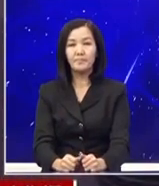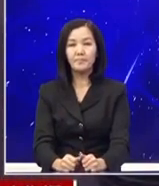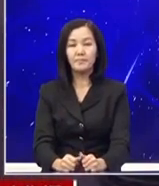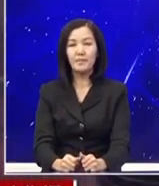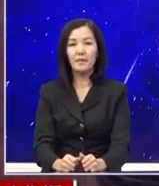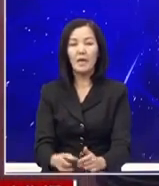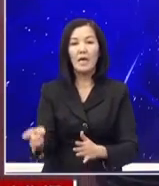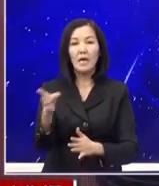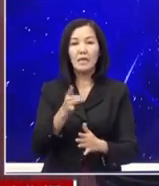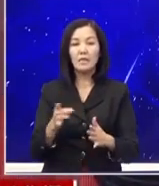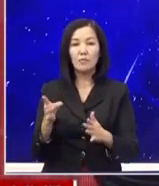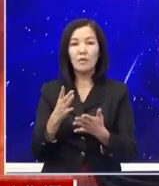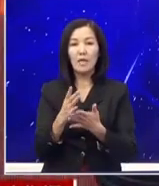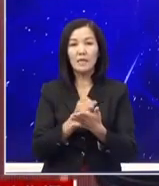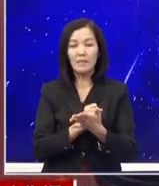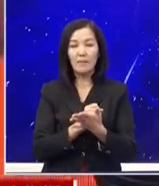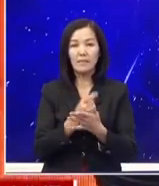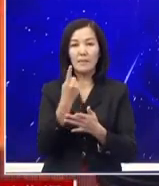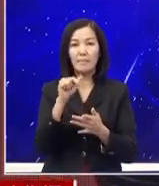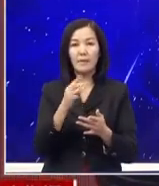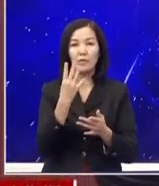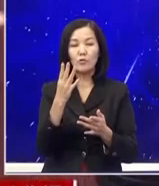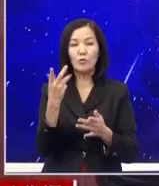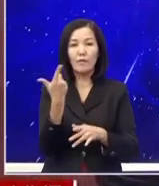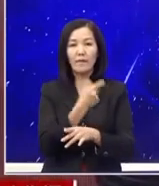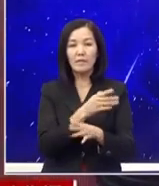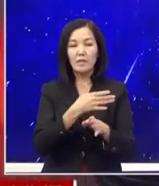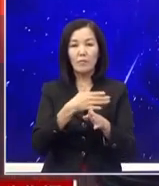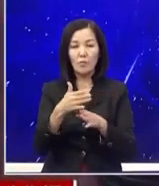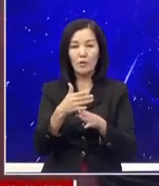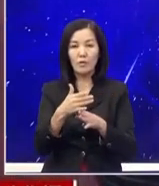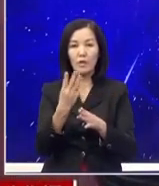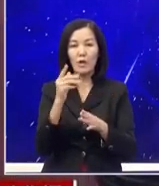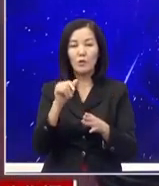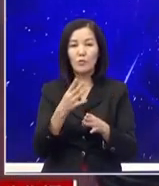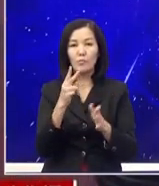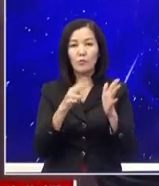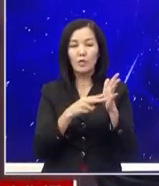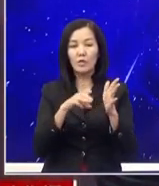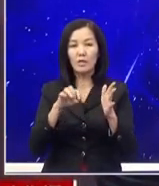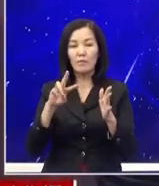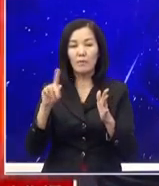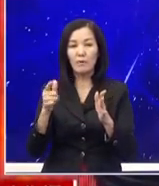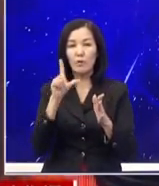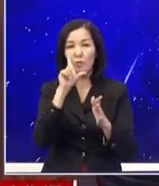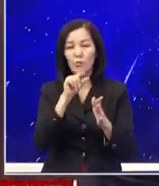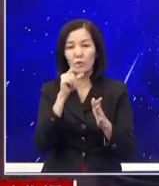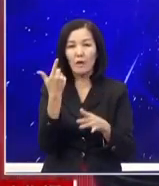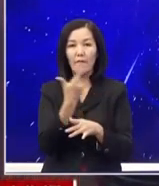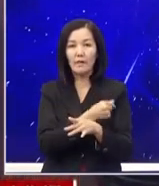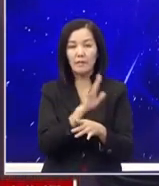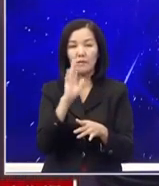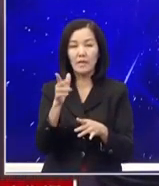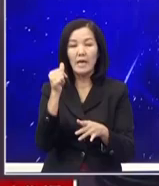800. Республикалық запастан 1,4 миллион доза вакцина бөлінді. Бұл 4,7 миллион бас құсқа жетет. Сондай-ақ